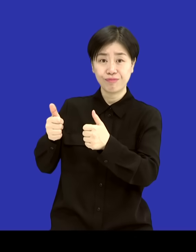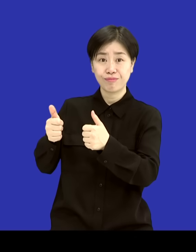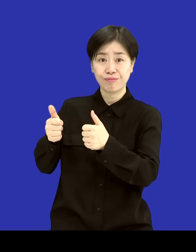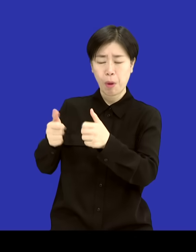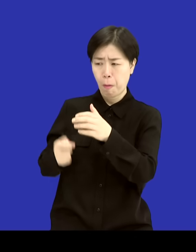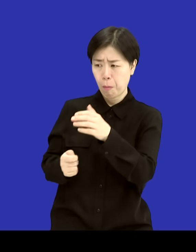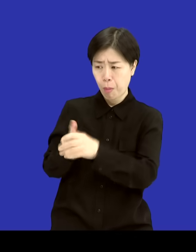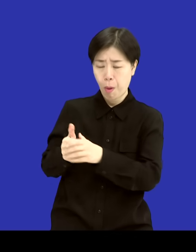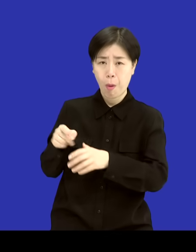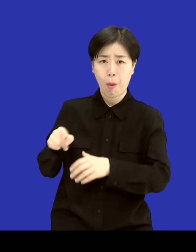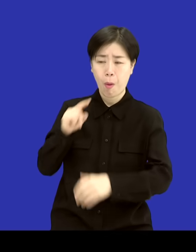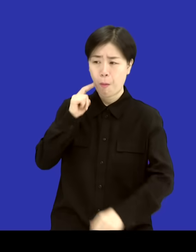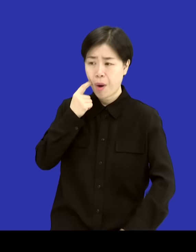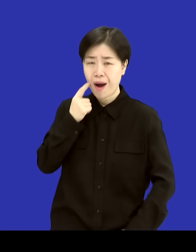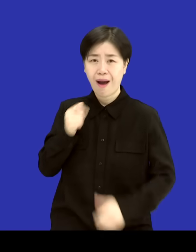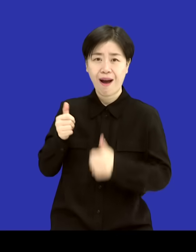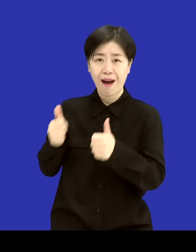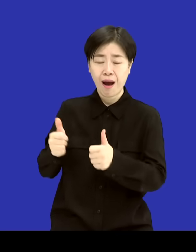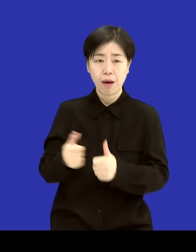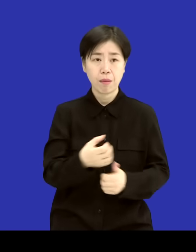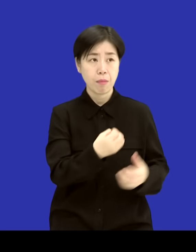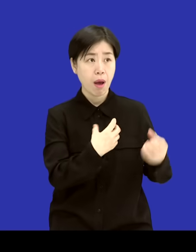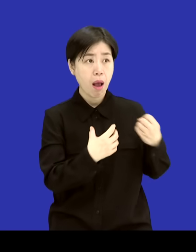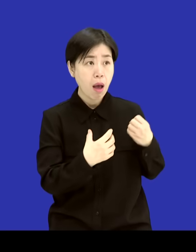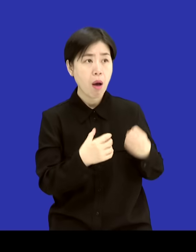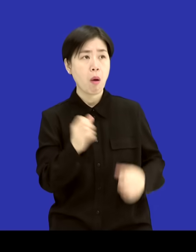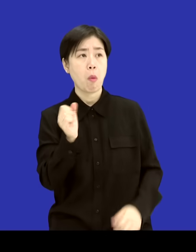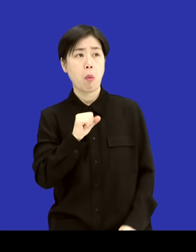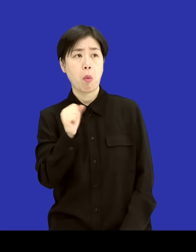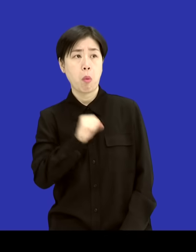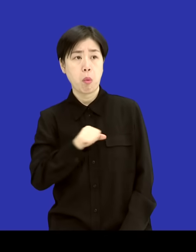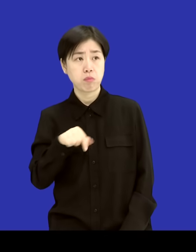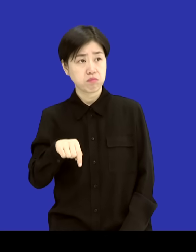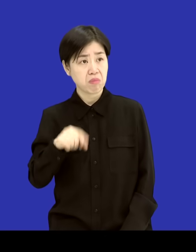개성 있다 이렇게 얘기해서 개성